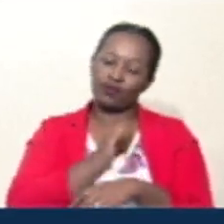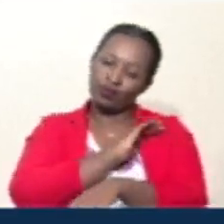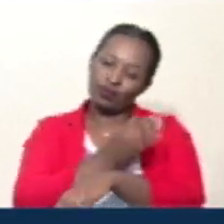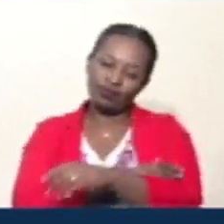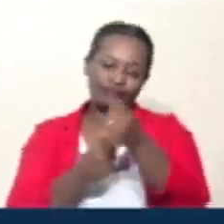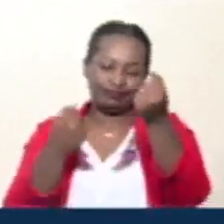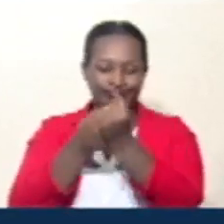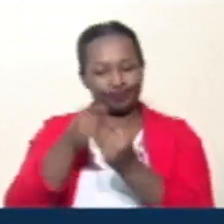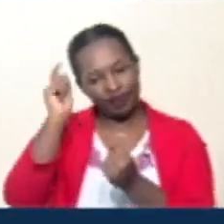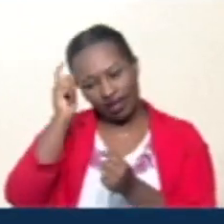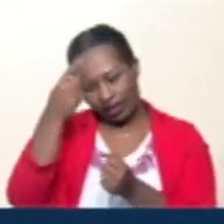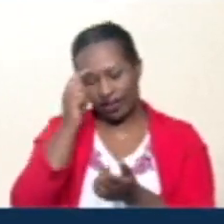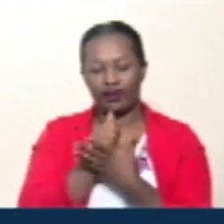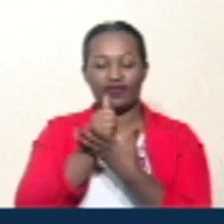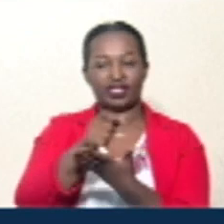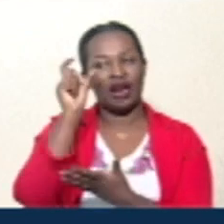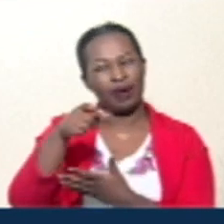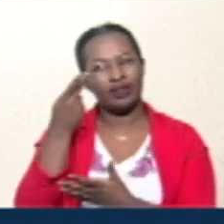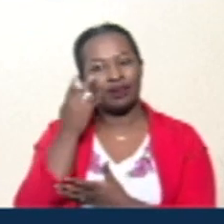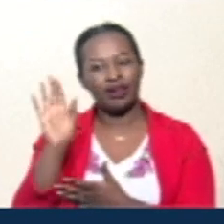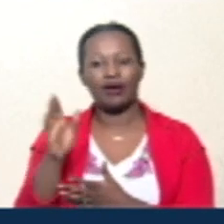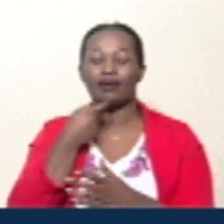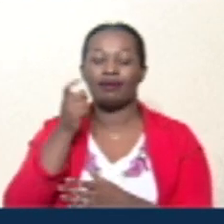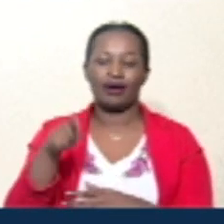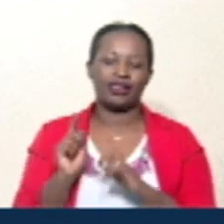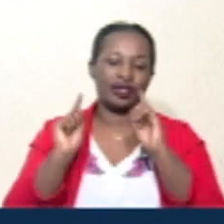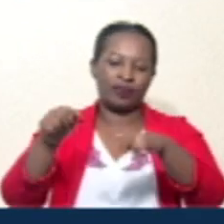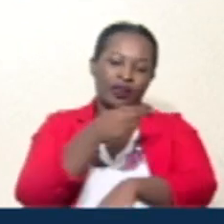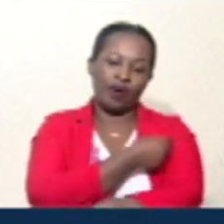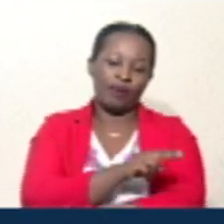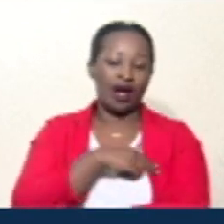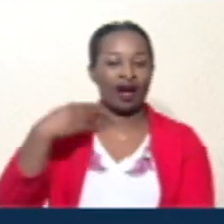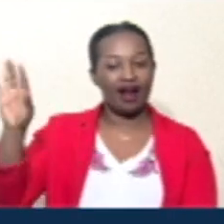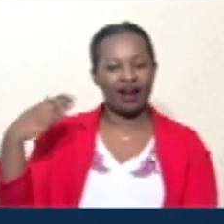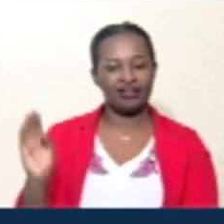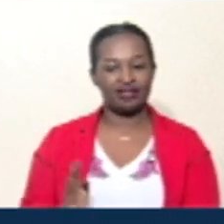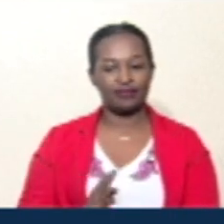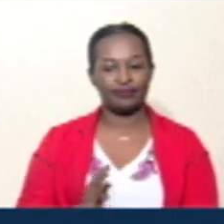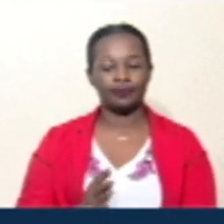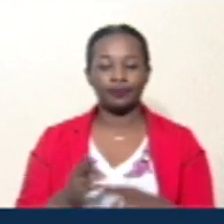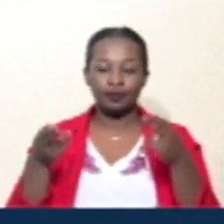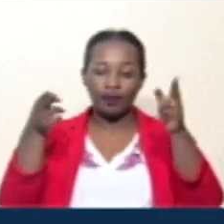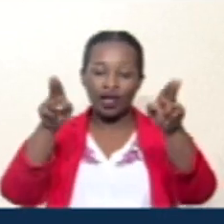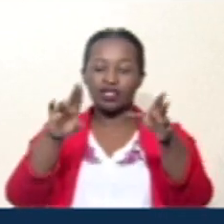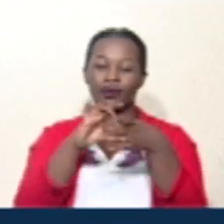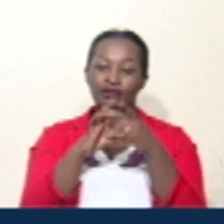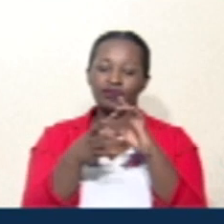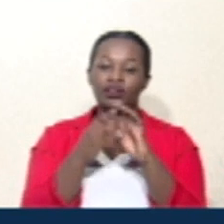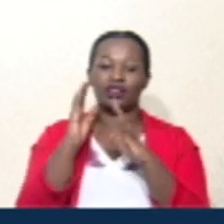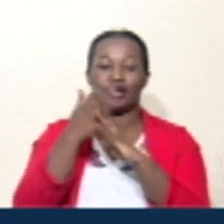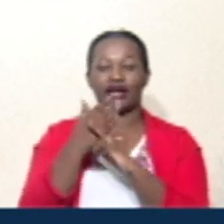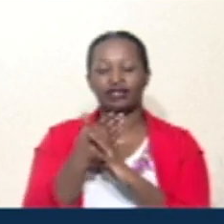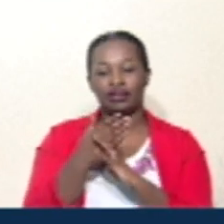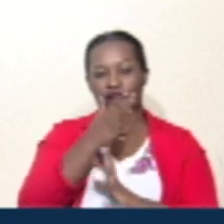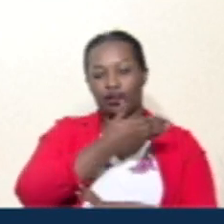cya leta gisanzwe gifasha abameze nkabo bakeneraga kujya kwivuza mu mahanga. Hazabaho gufatikanya hagati ya